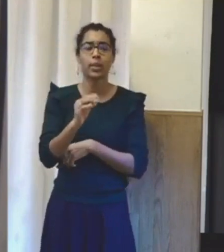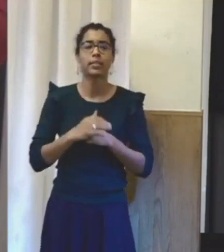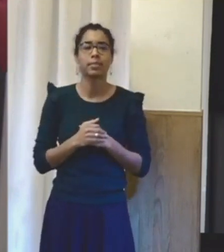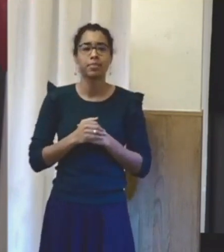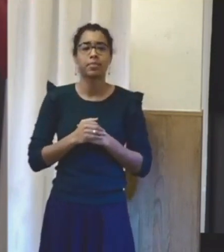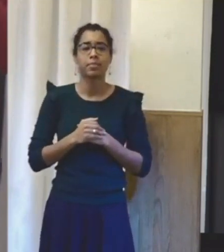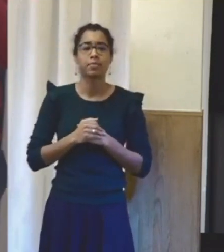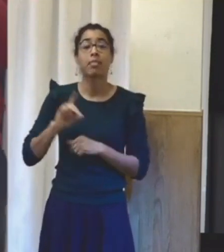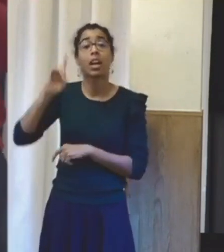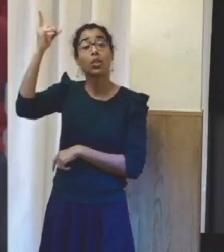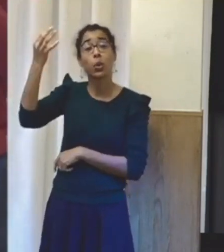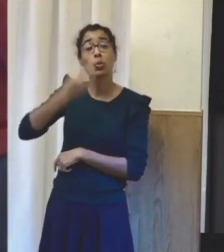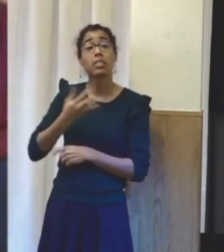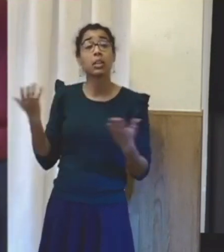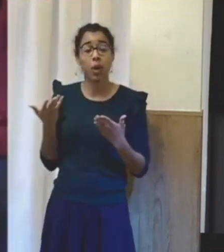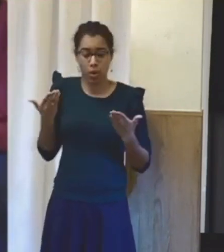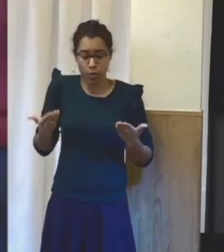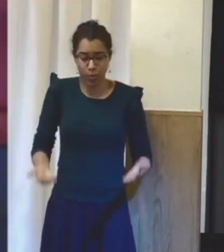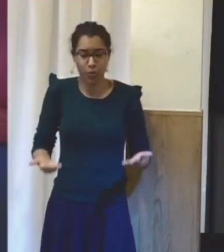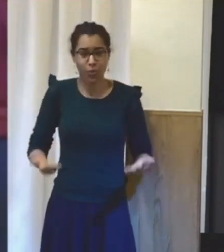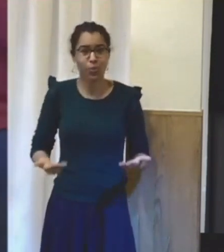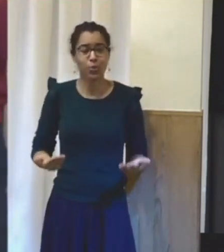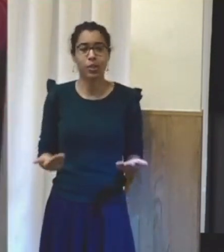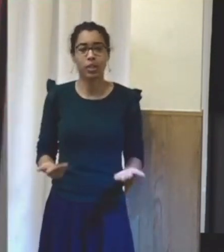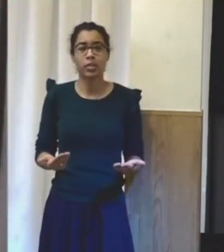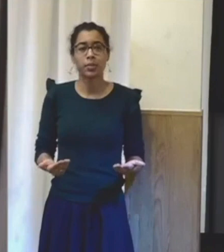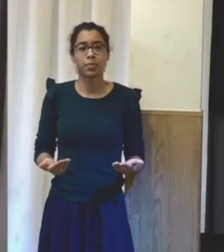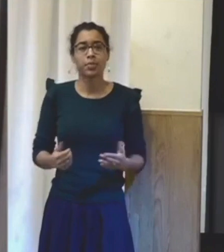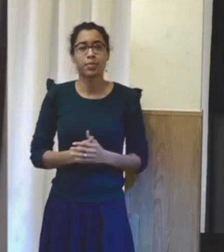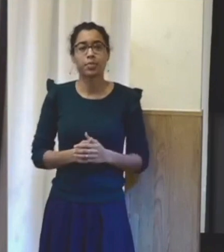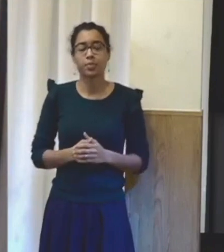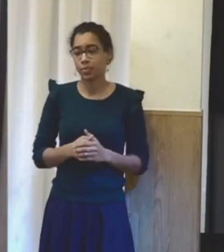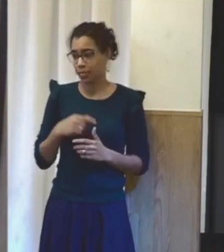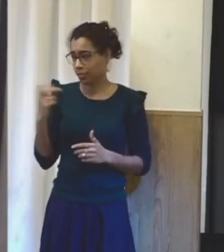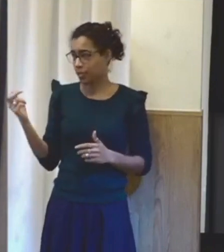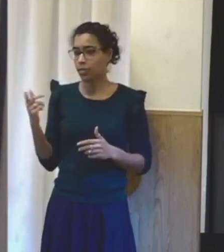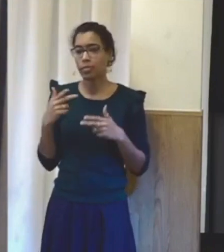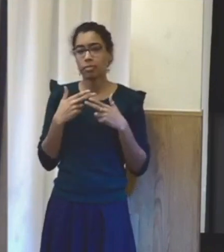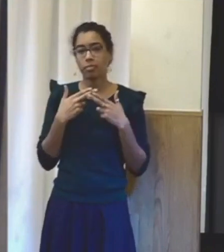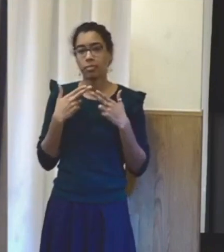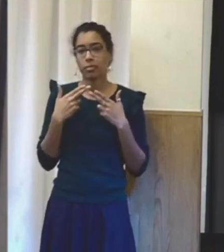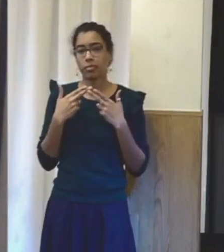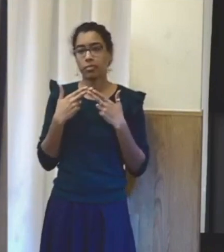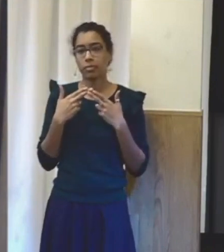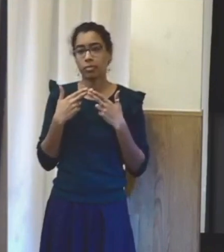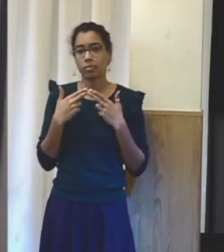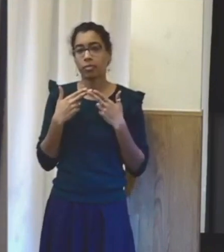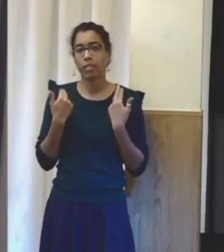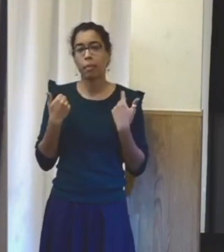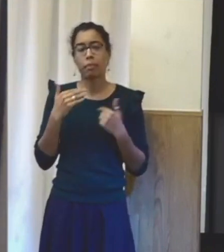Dieu nous dit aujourd'hui, il y a eu le pasteur Fabrice Crabé qui est